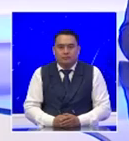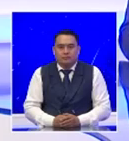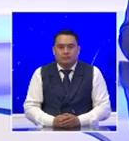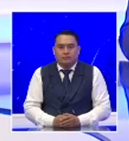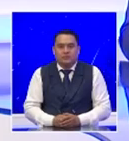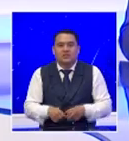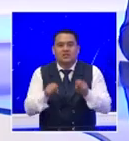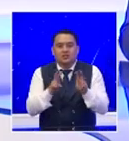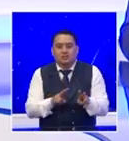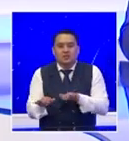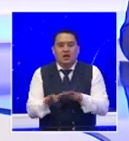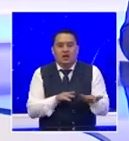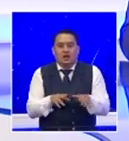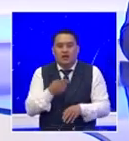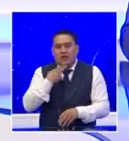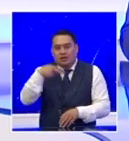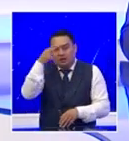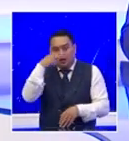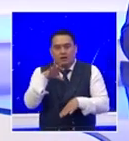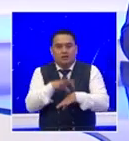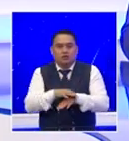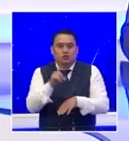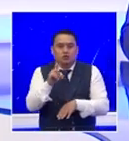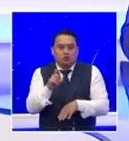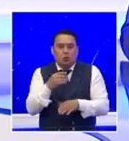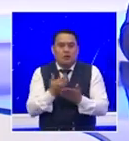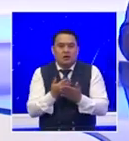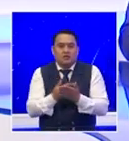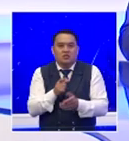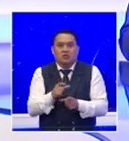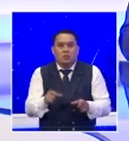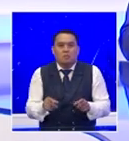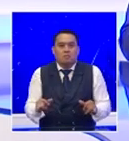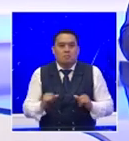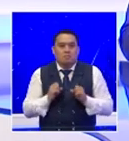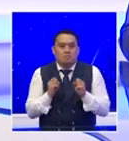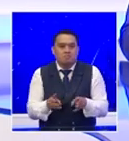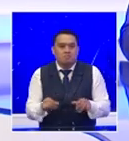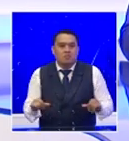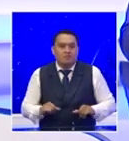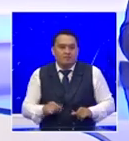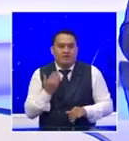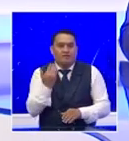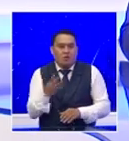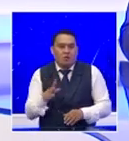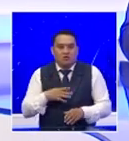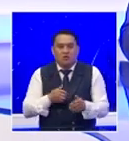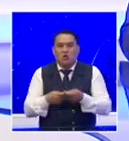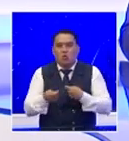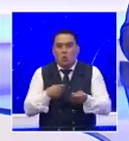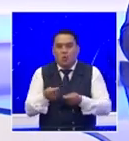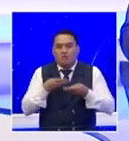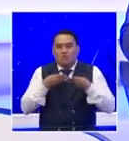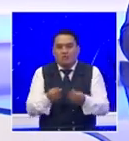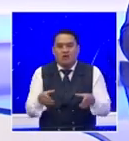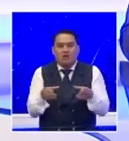В ходе спецоперации в Италии полиция задержала около сотни предполагаемых членов мафии. Некоторых из них называют себя лидерами двух